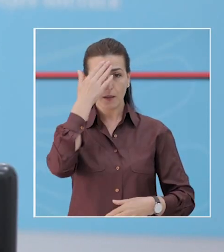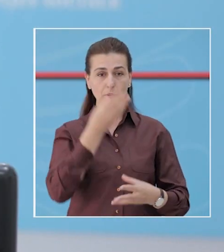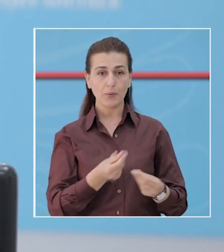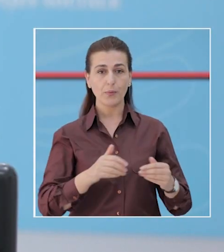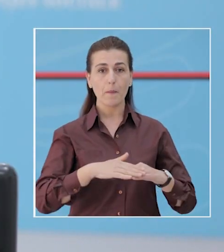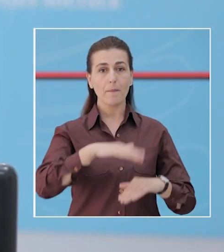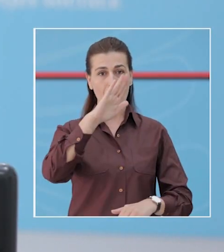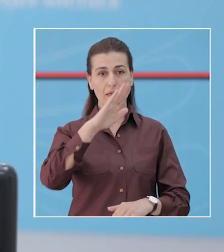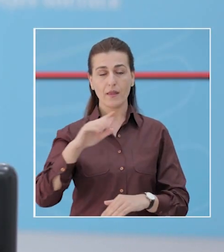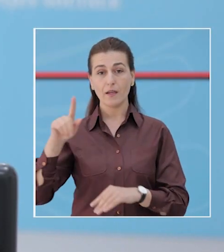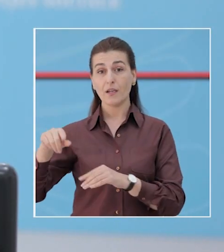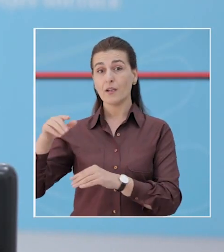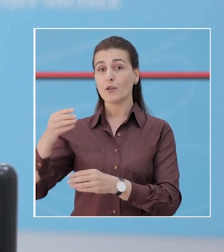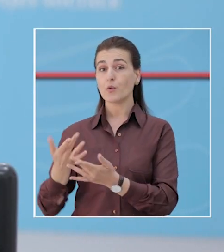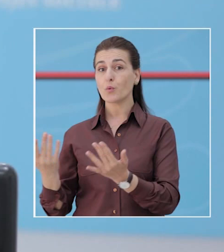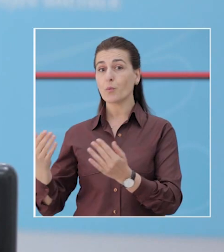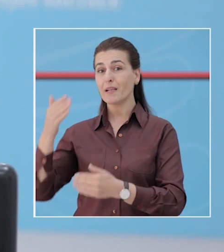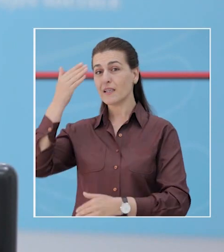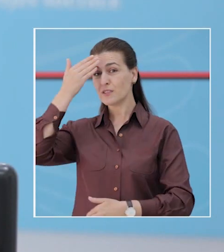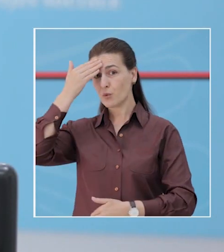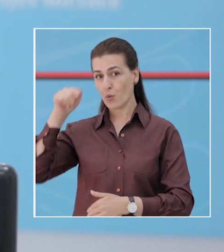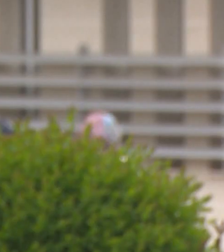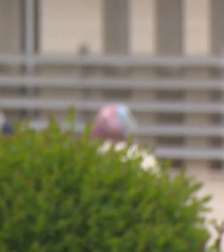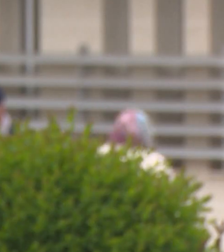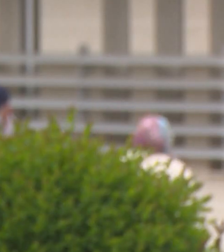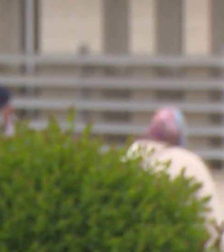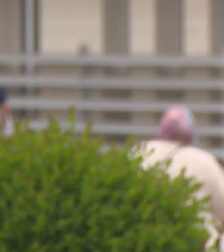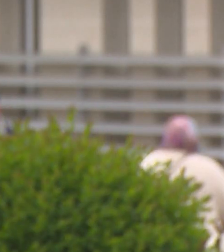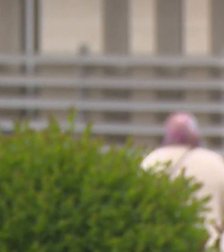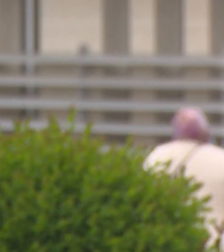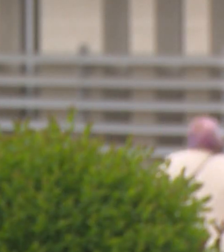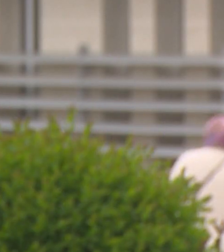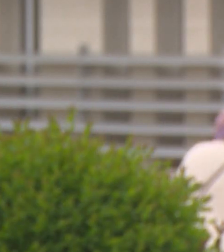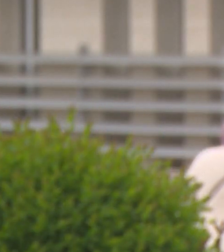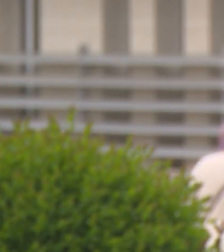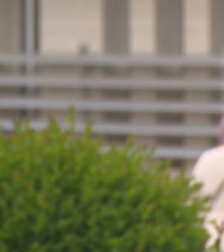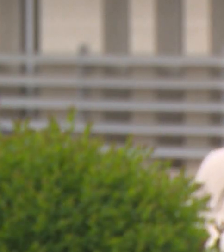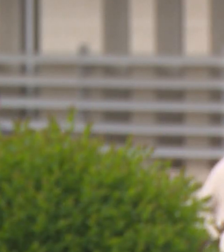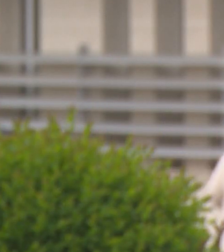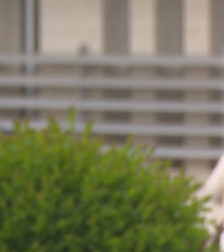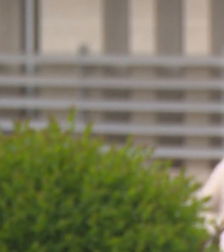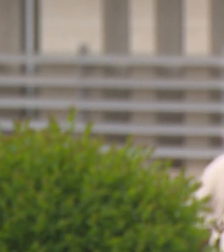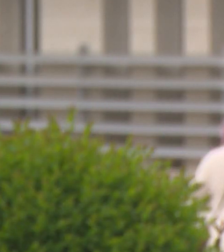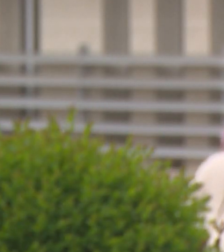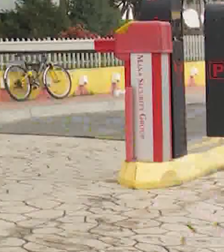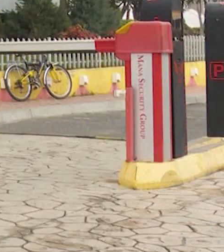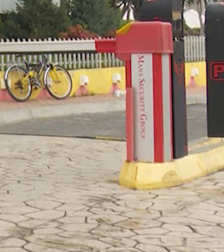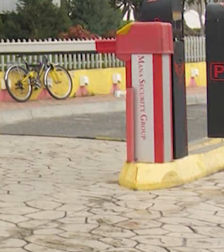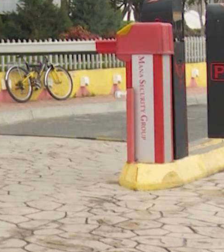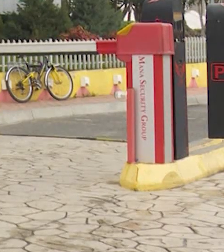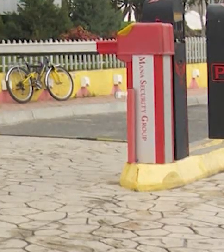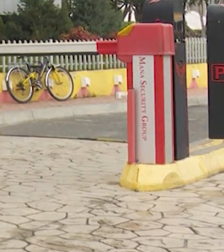mbetet më i lartë se sa jo i rasteve pozitive. Gjithë një me i ullët raportojt numri pacienteve në 2 spitalet Covid.